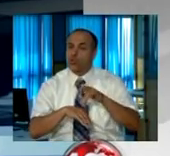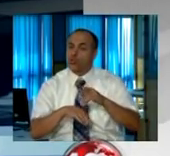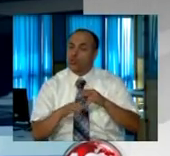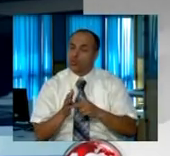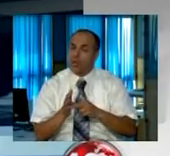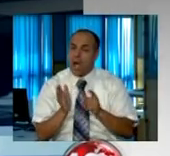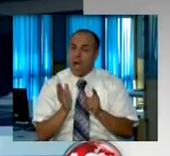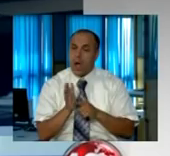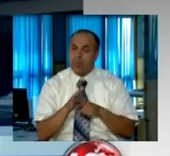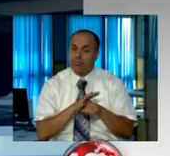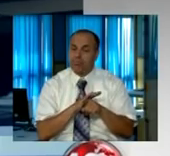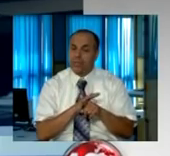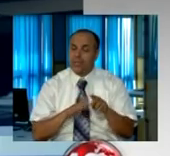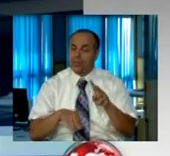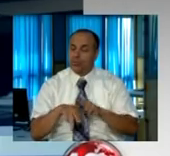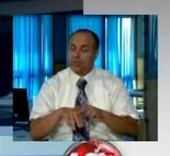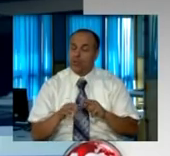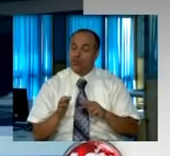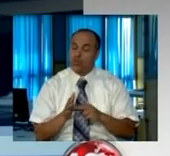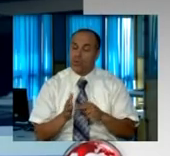واعتبرته خرقا سافلا لسيادة سوريا.